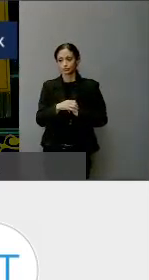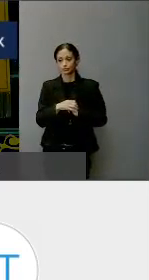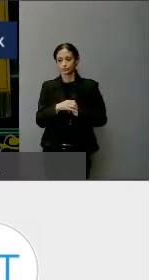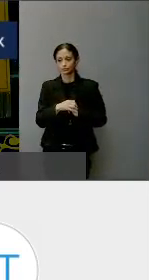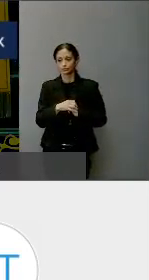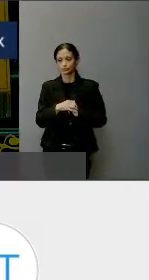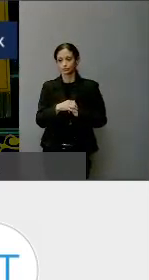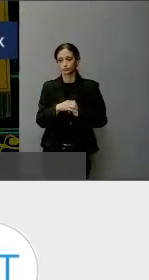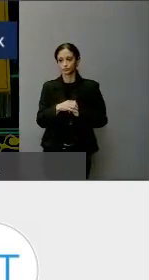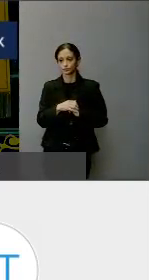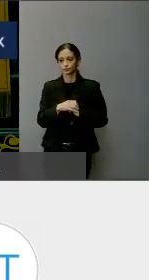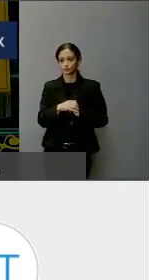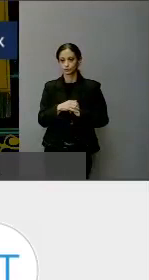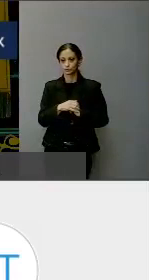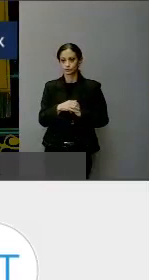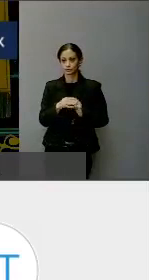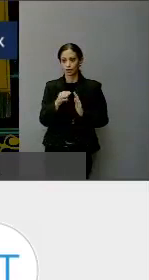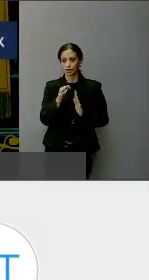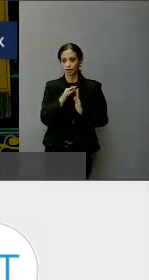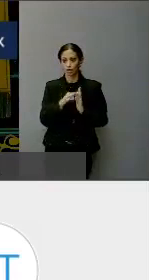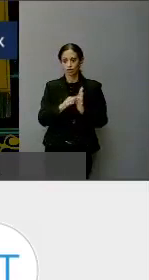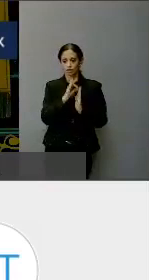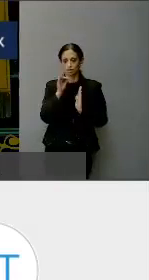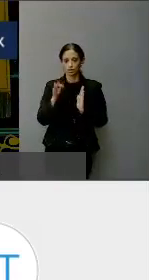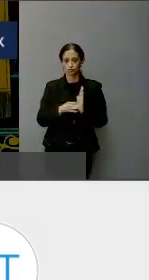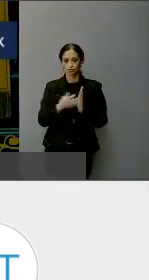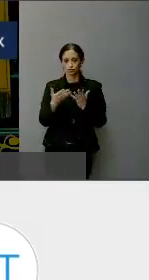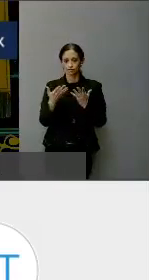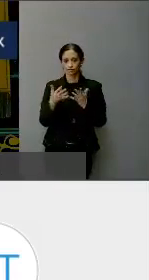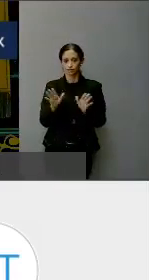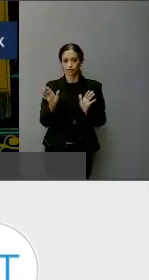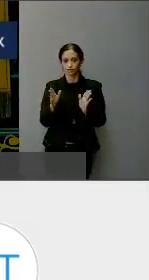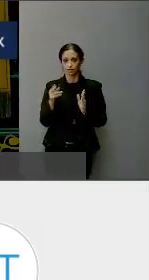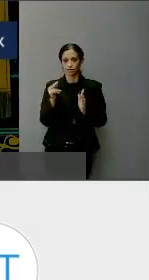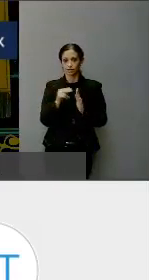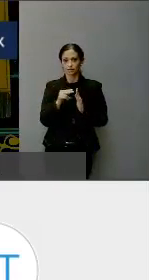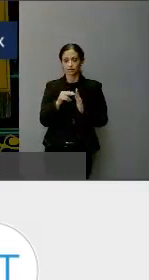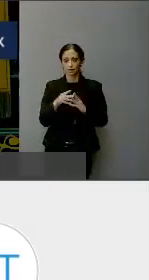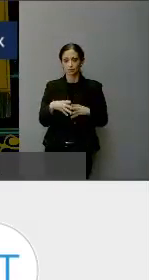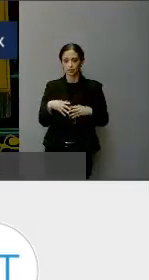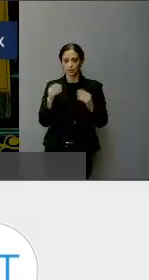allora abbiamo terminato gli ordini del giorno iniziamo con gli emendamenti